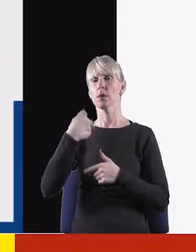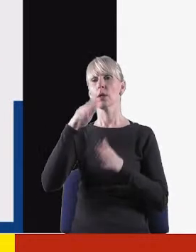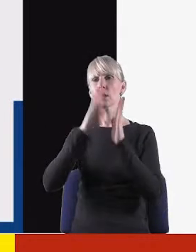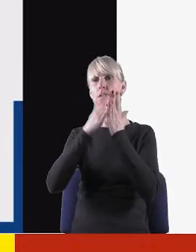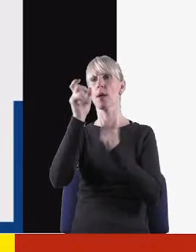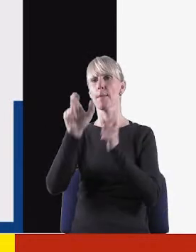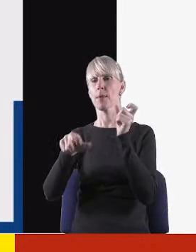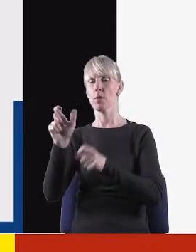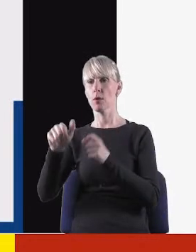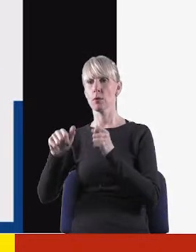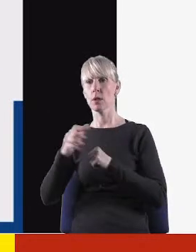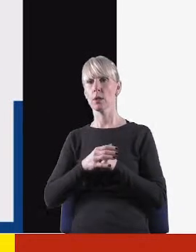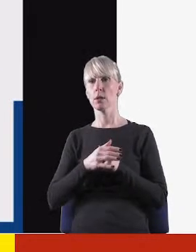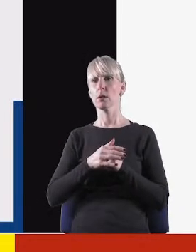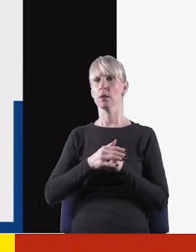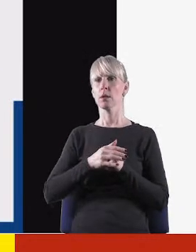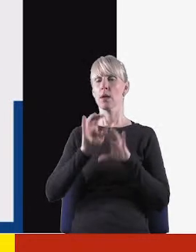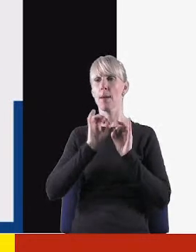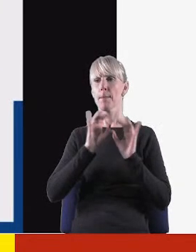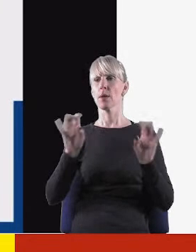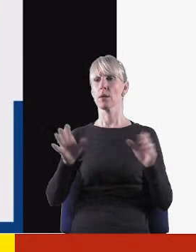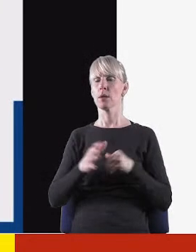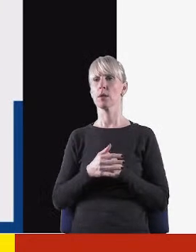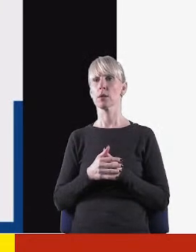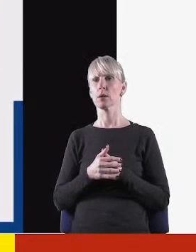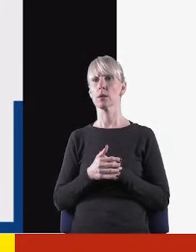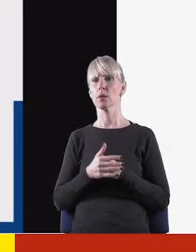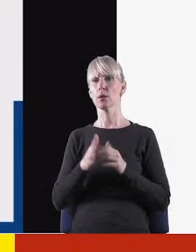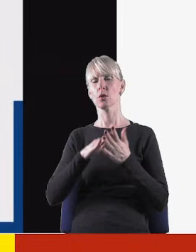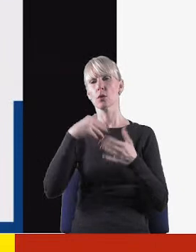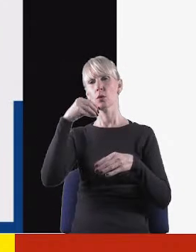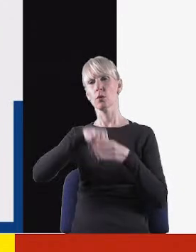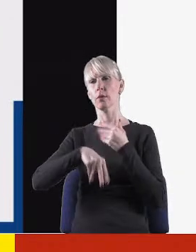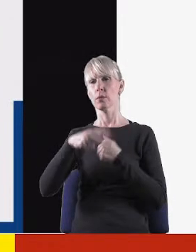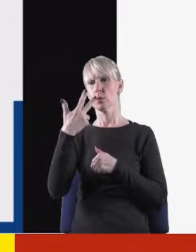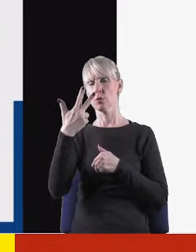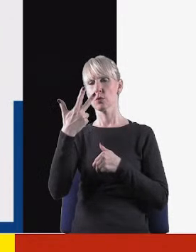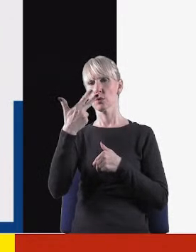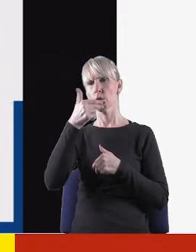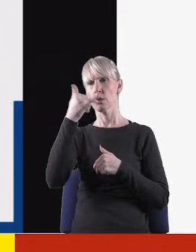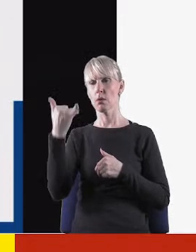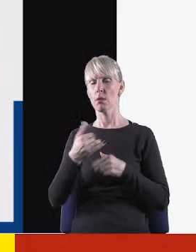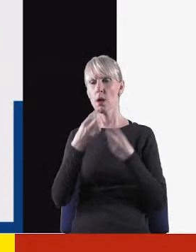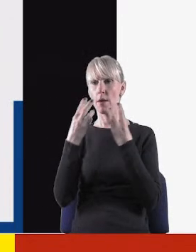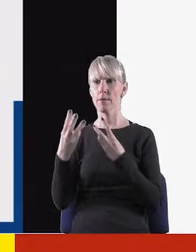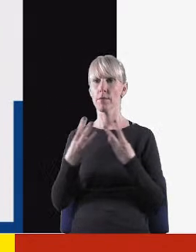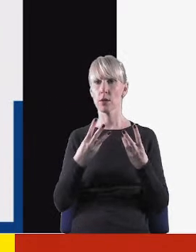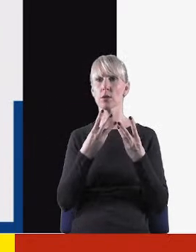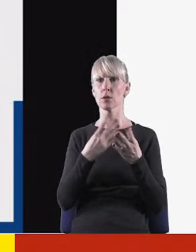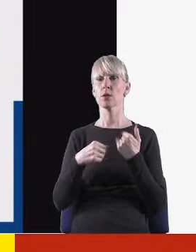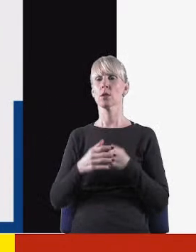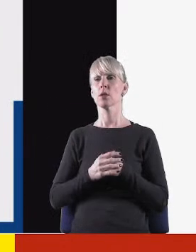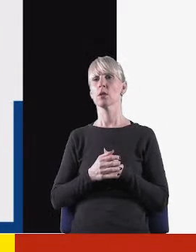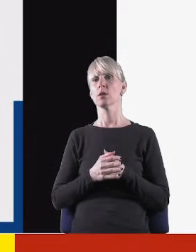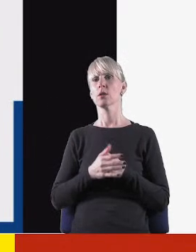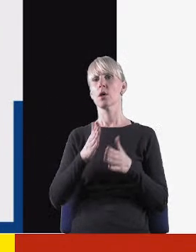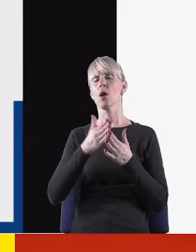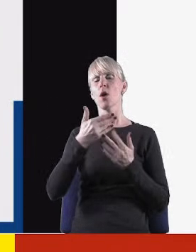Pedagogiczne we współpracy z Departamentem Kultury, to mamy takie trzy najważniejsze. Projekt Łódzkie Gra w